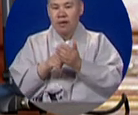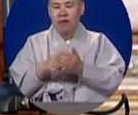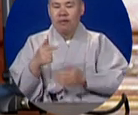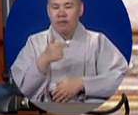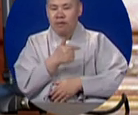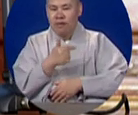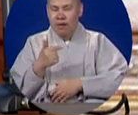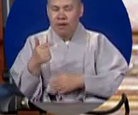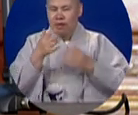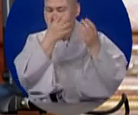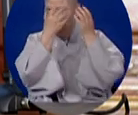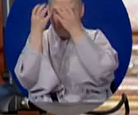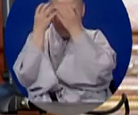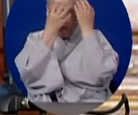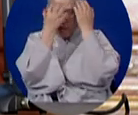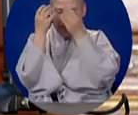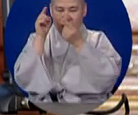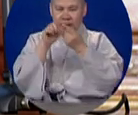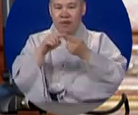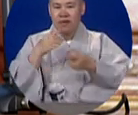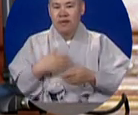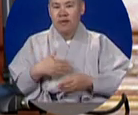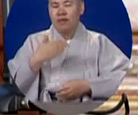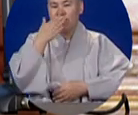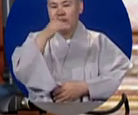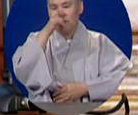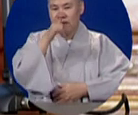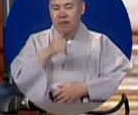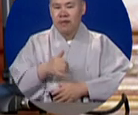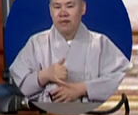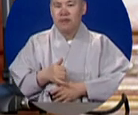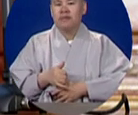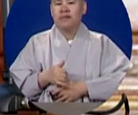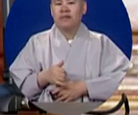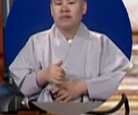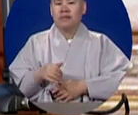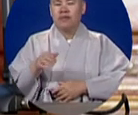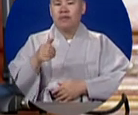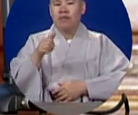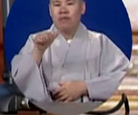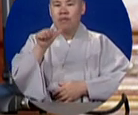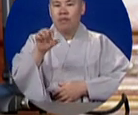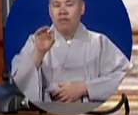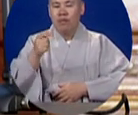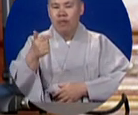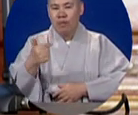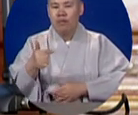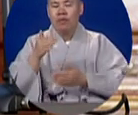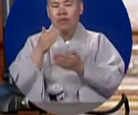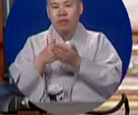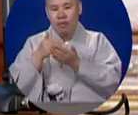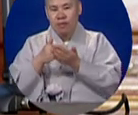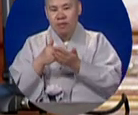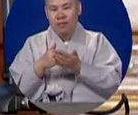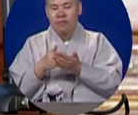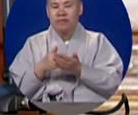굉장히 복잡하다는 걸 알 수가 있어요 그게 이제 오원론입니다 그래서